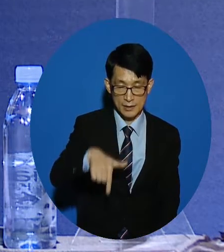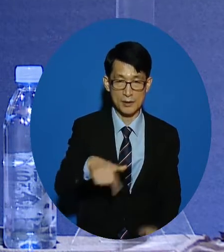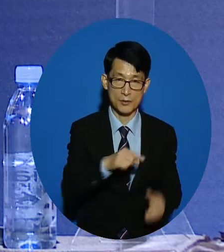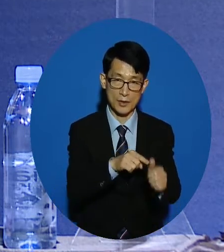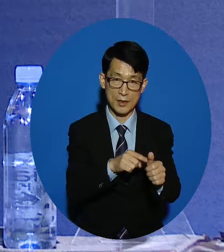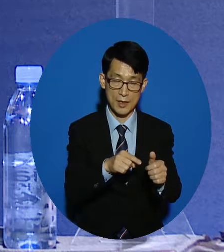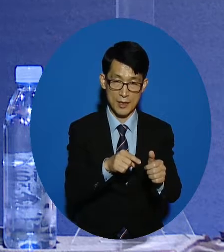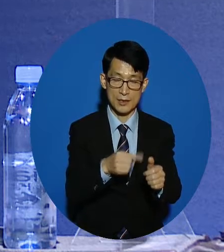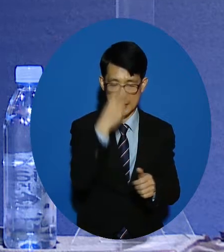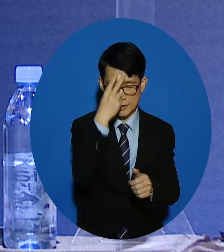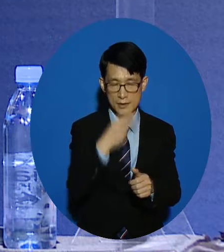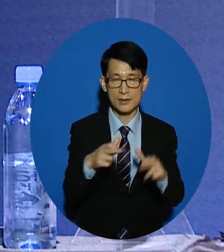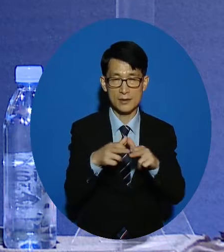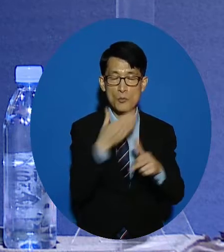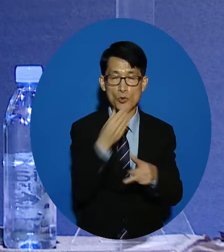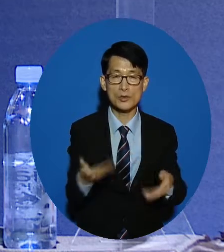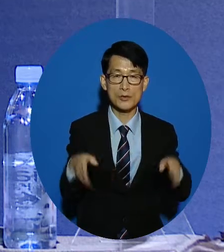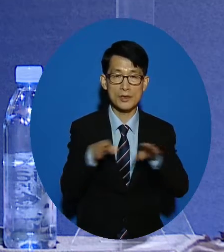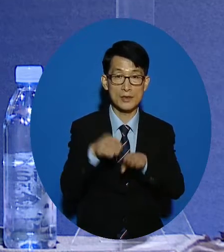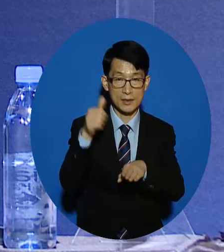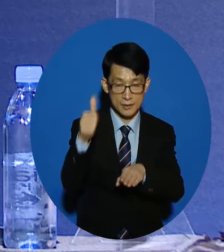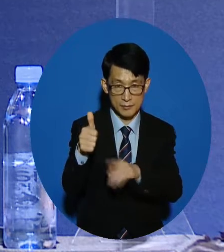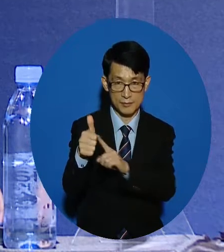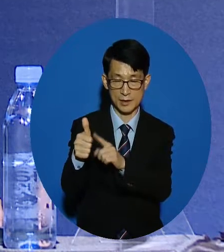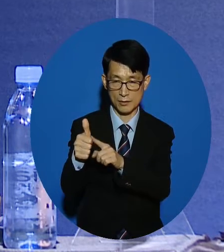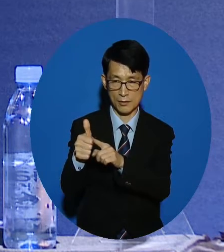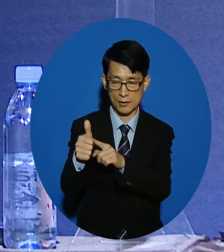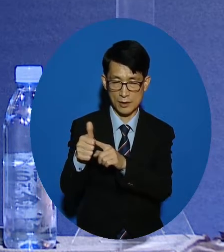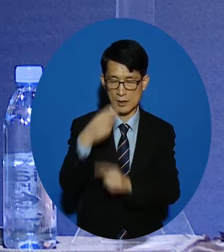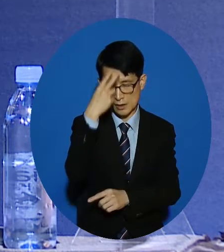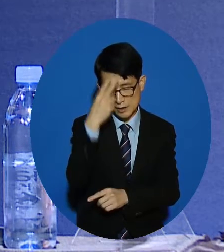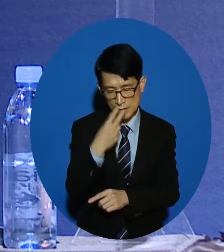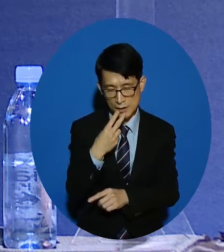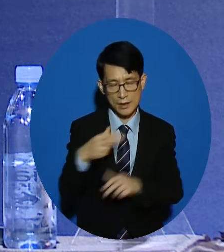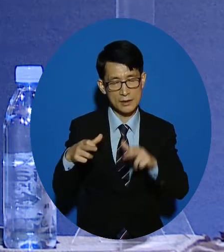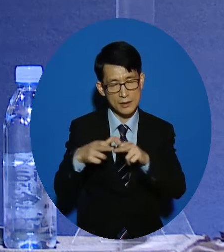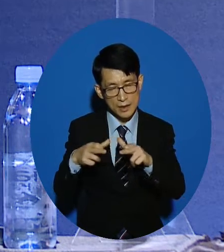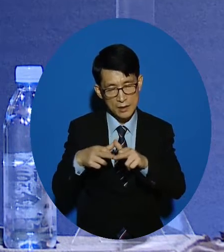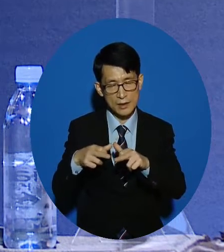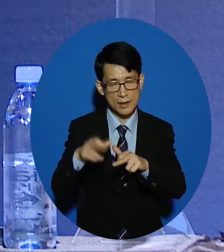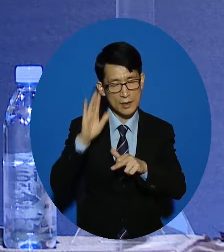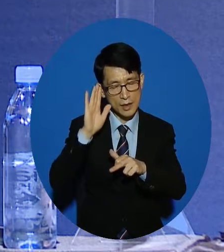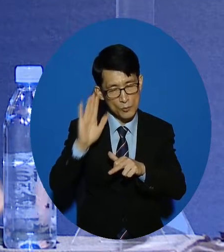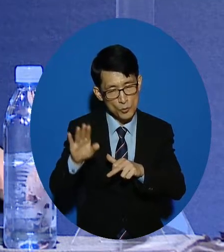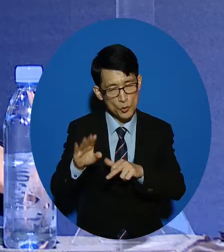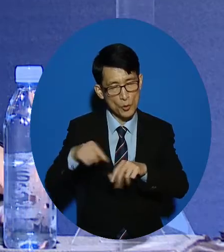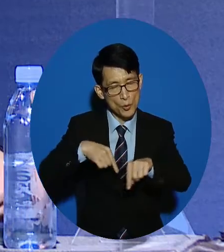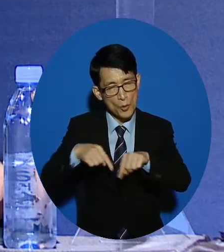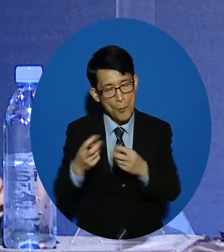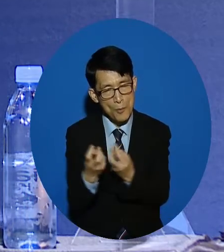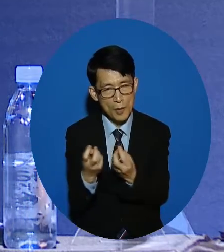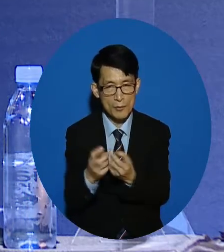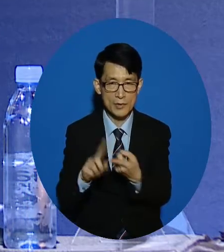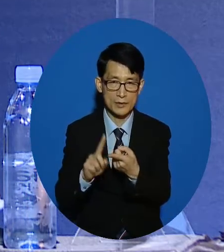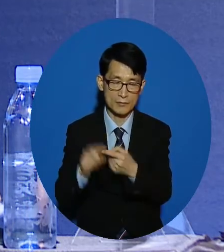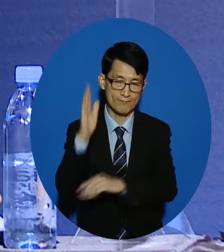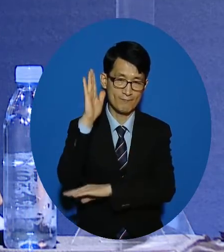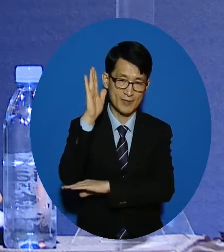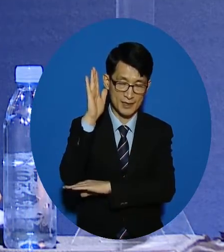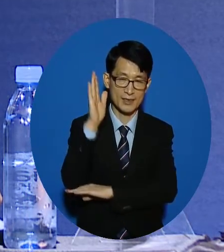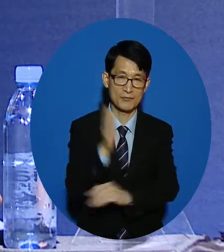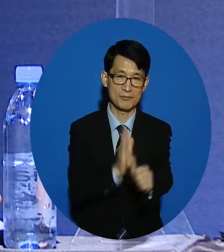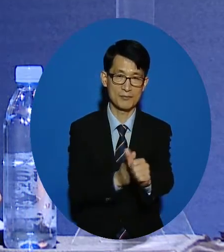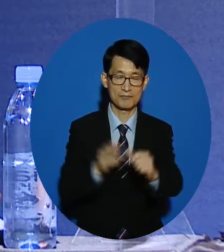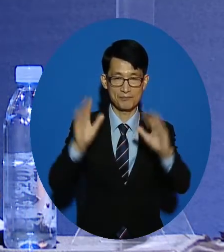복지관장님을 통해서 시각장애인의 정책 방향에 대해서 말씀을 듣도록 하겠습니다. 큰